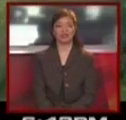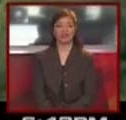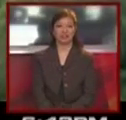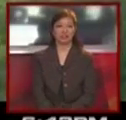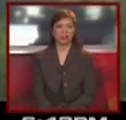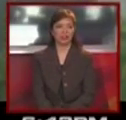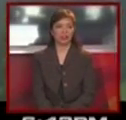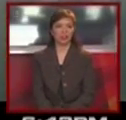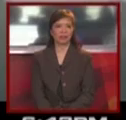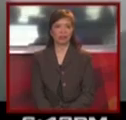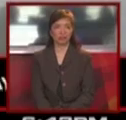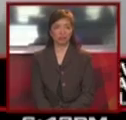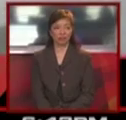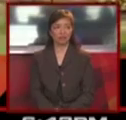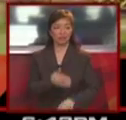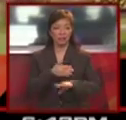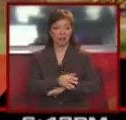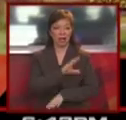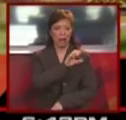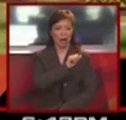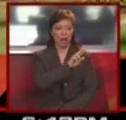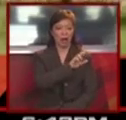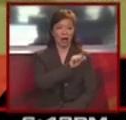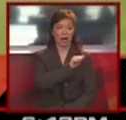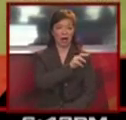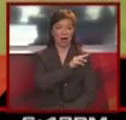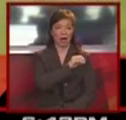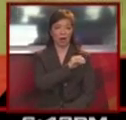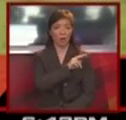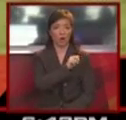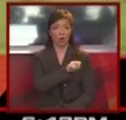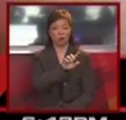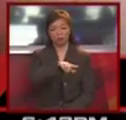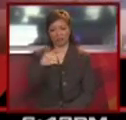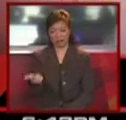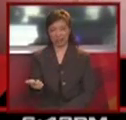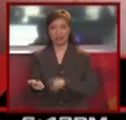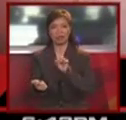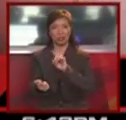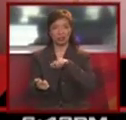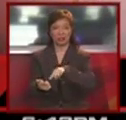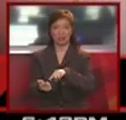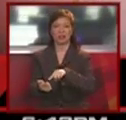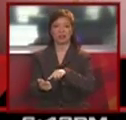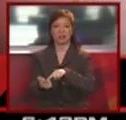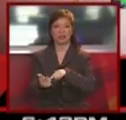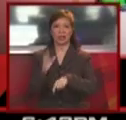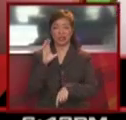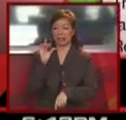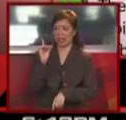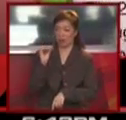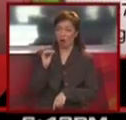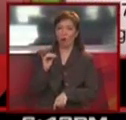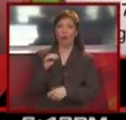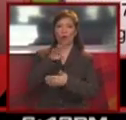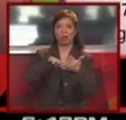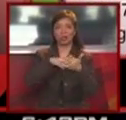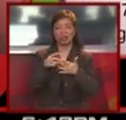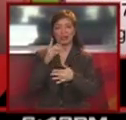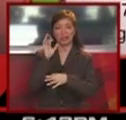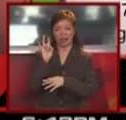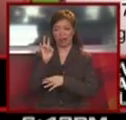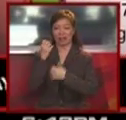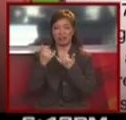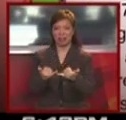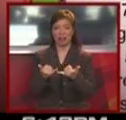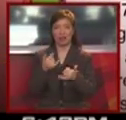Pagkatapos sa Karamoan Island, sa norte naman ng Cagayan Valley, ginagawa ang Survivor USA Season 27 ngayon. Ang mga challenge na